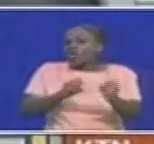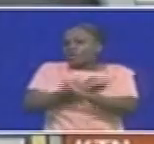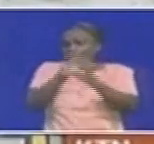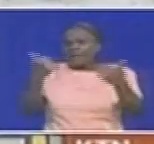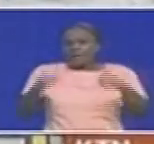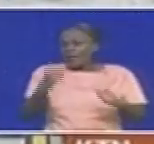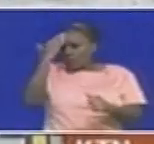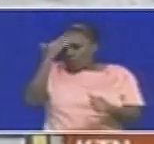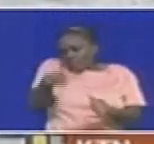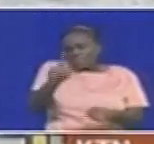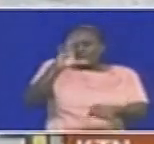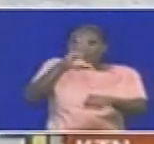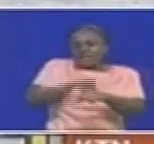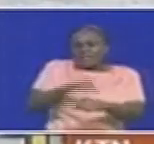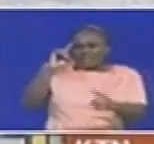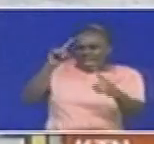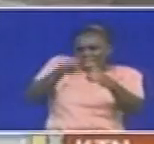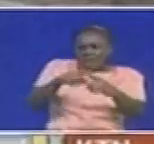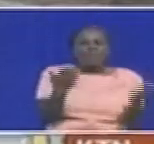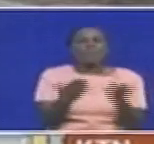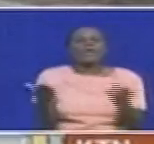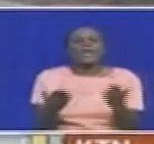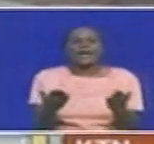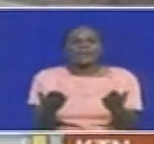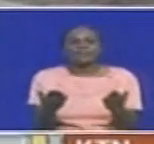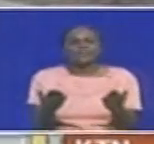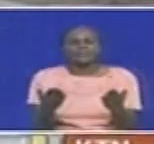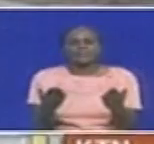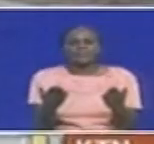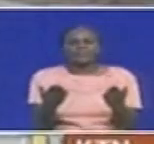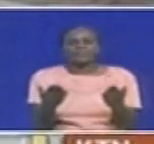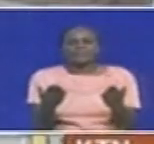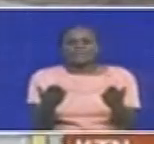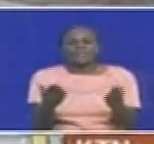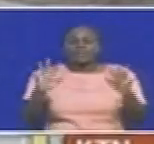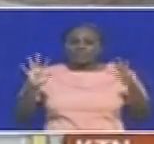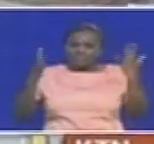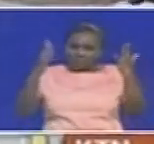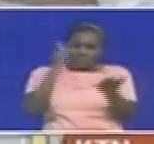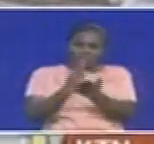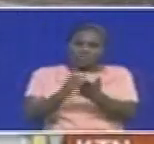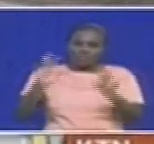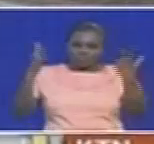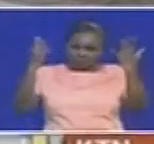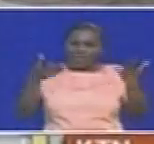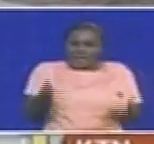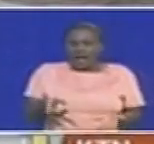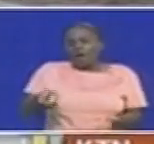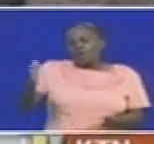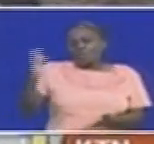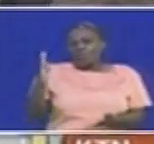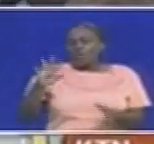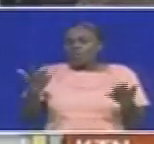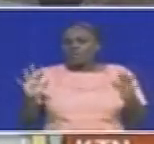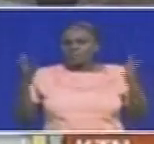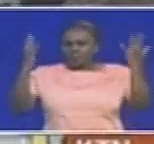silaha hizi zilipaswa kushambulia wapi. Kwenye sifa pasifie, na sifa hapa ni kwa vyombo vya usalama, kuanzia